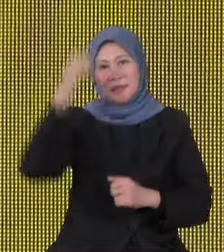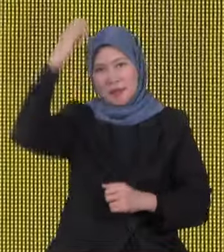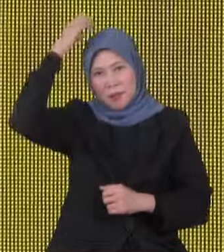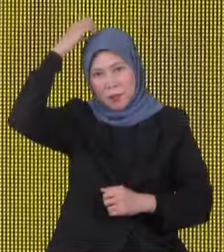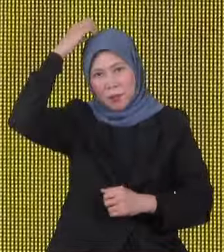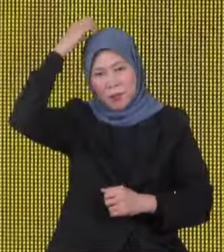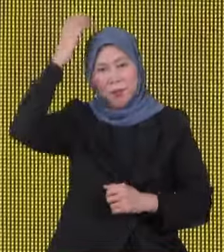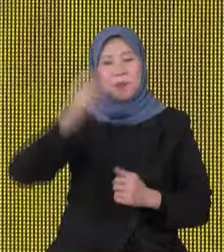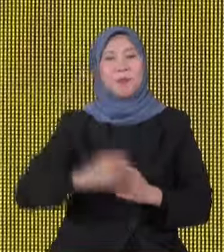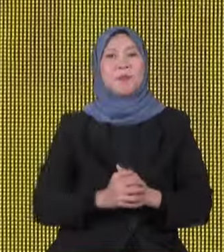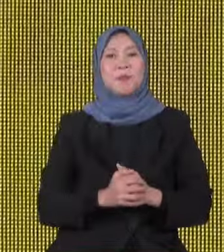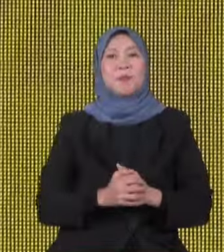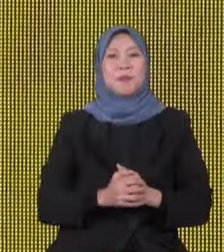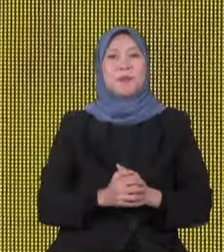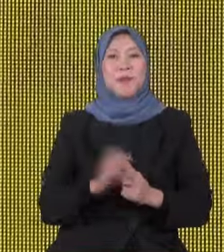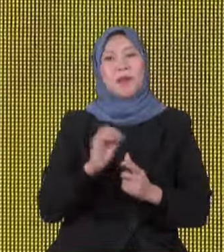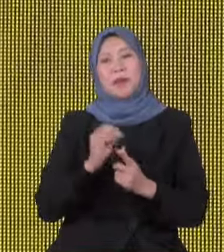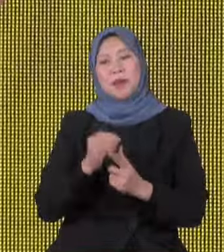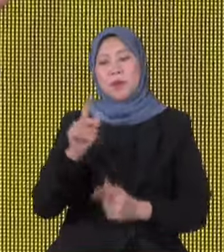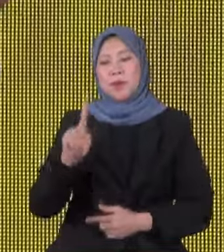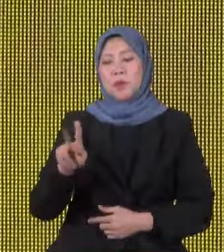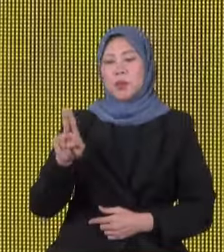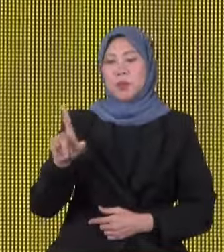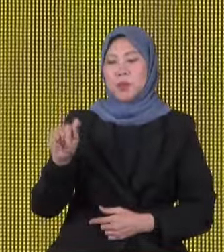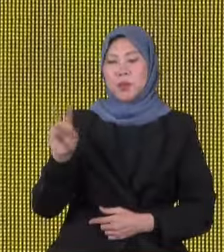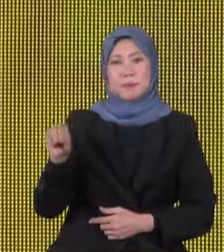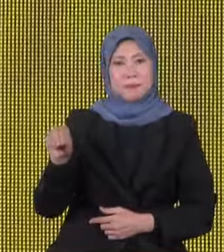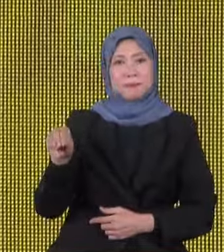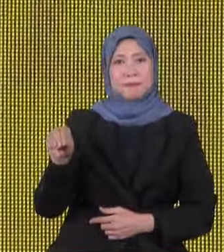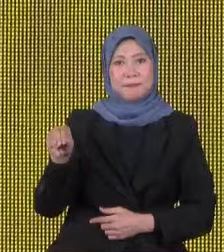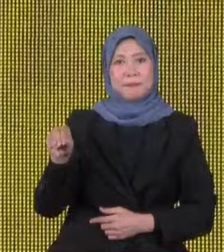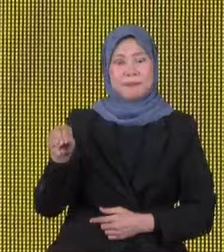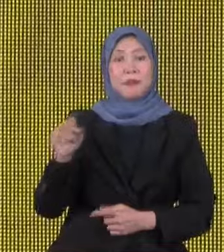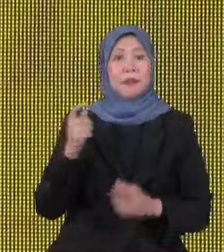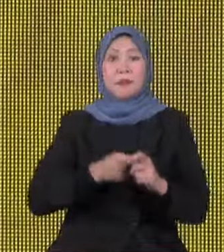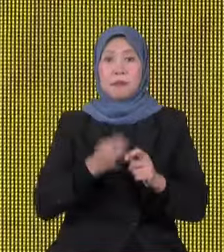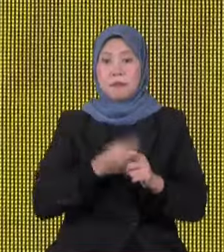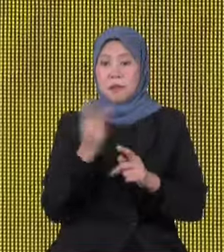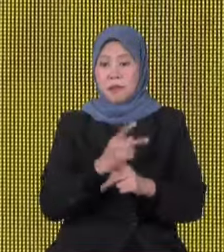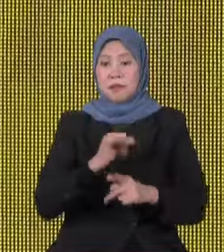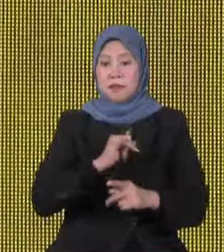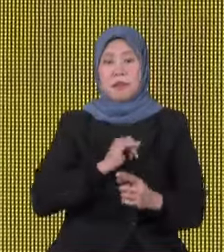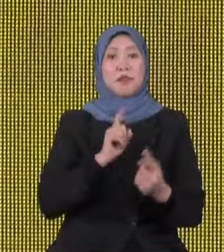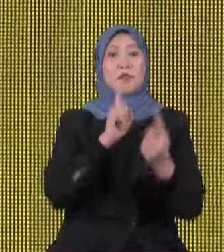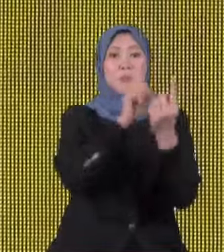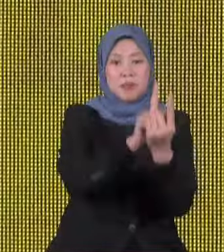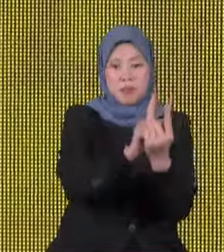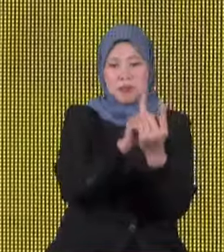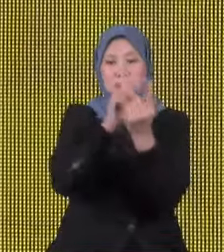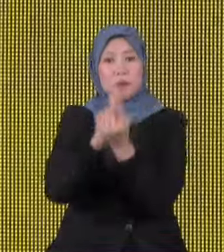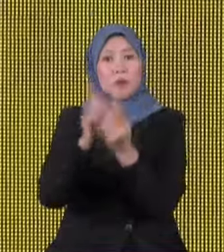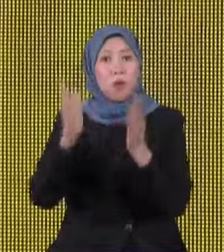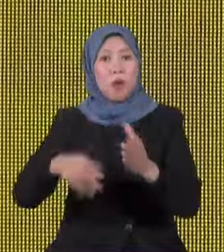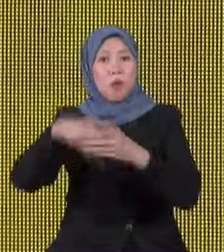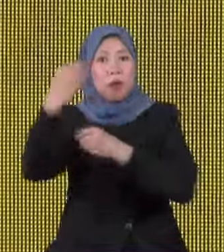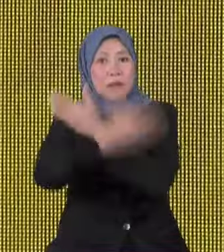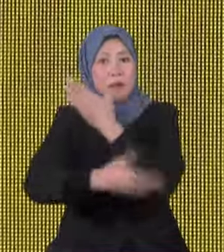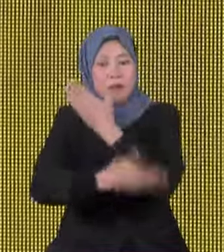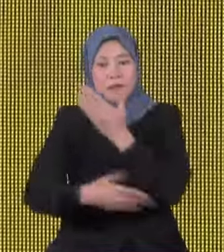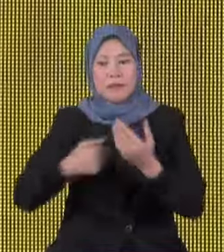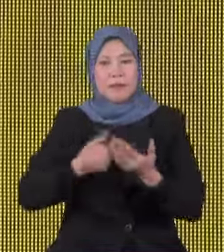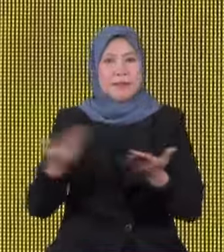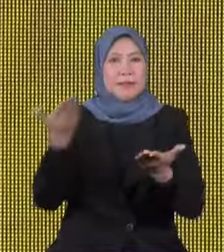Selangor atau sedikit di Kulim High Tech. Sekarang tiap kali saya jumpa pelabur-pelabur, saya bicara semua